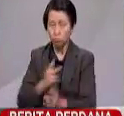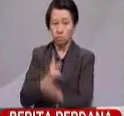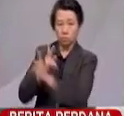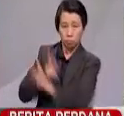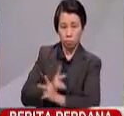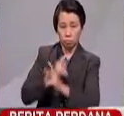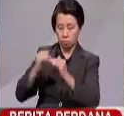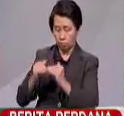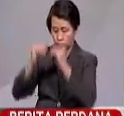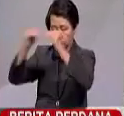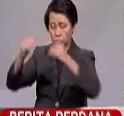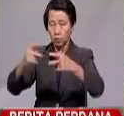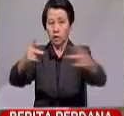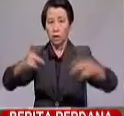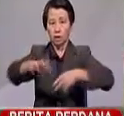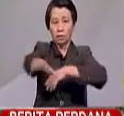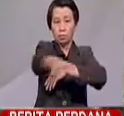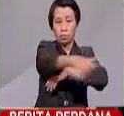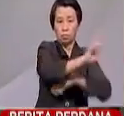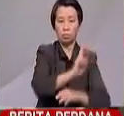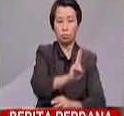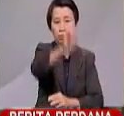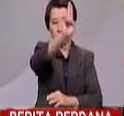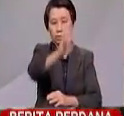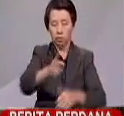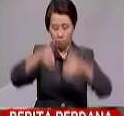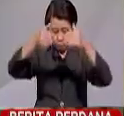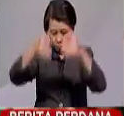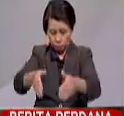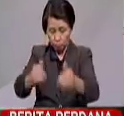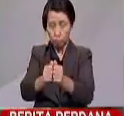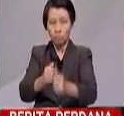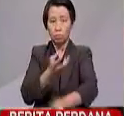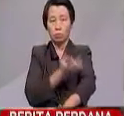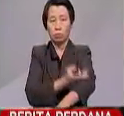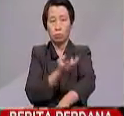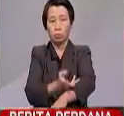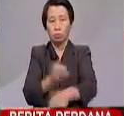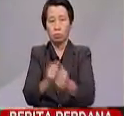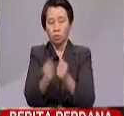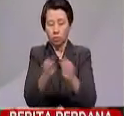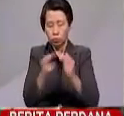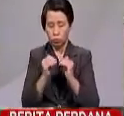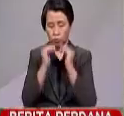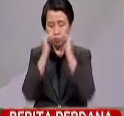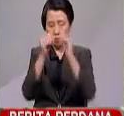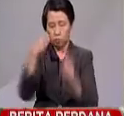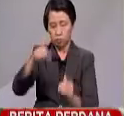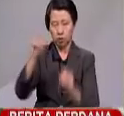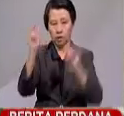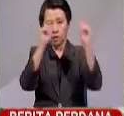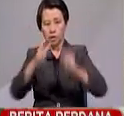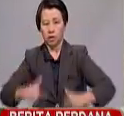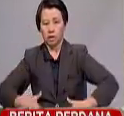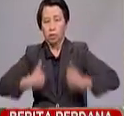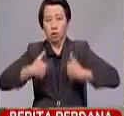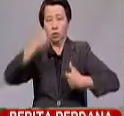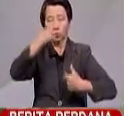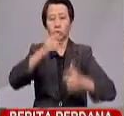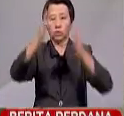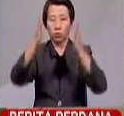dan menaik taraf kawasan pesisir laut utara yang menitikberatkan nilai warisan dan berusaha meningkatkan kualiti gaya hidup untuk orang